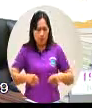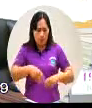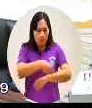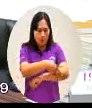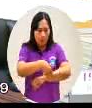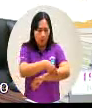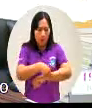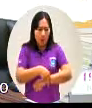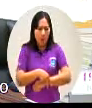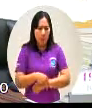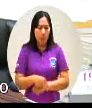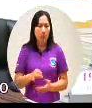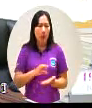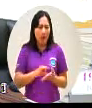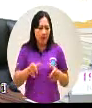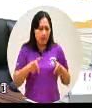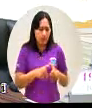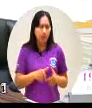吼。